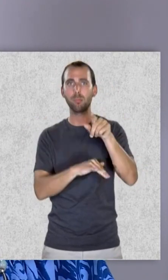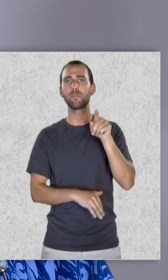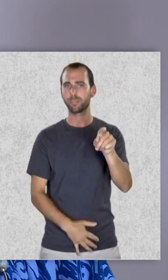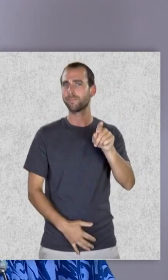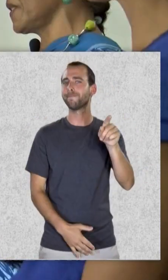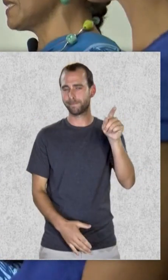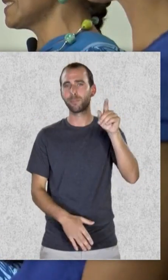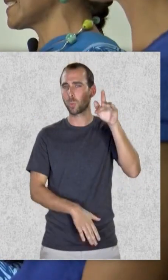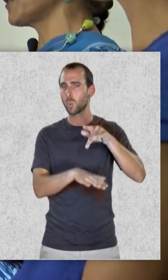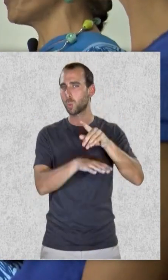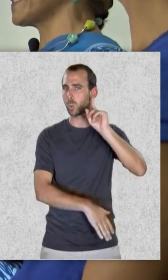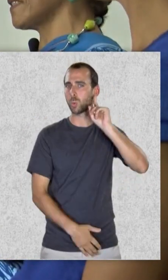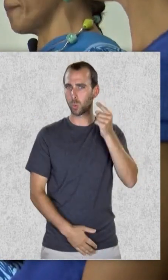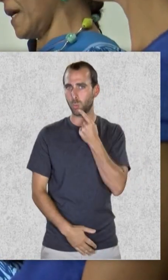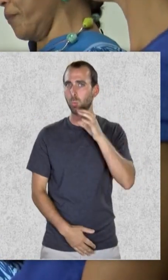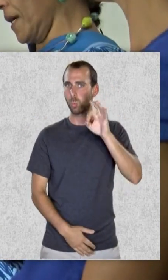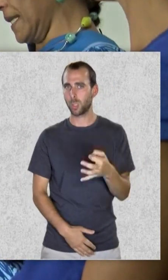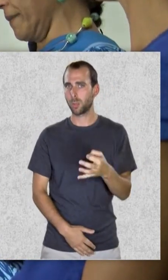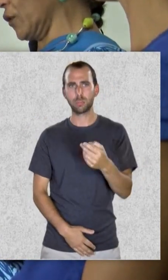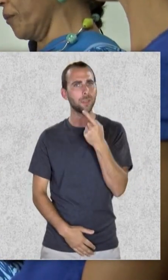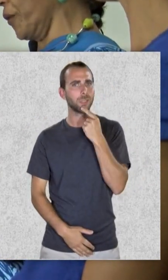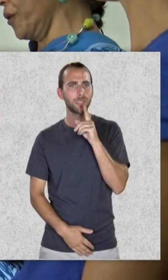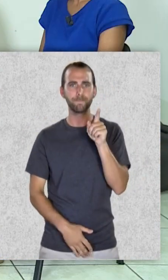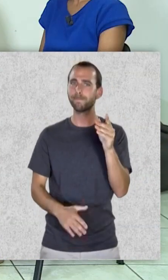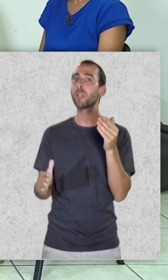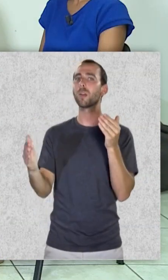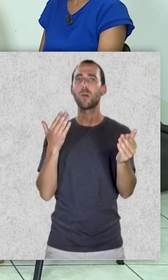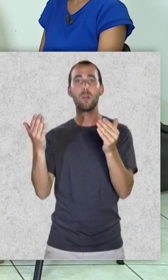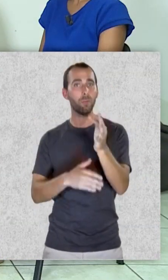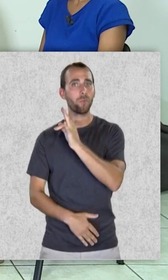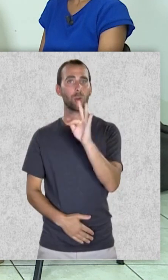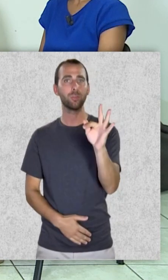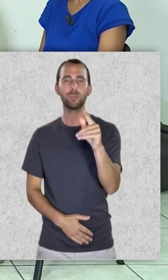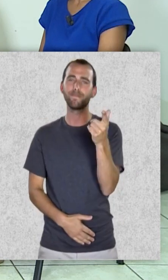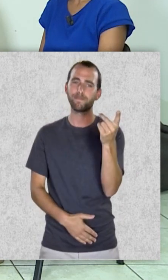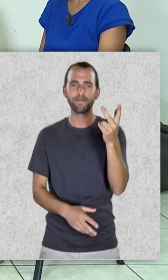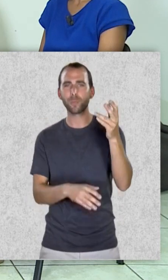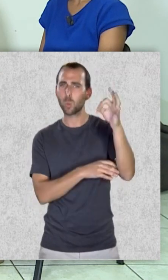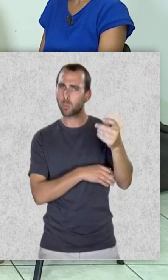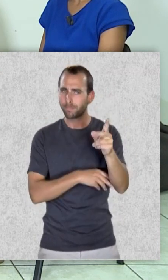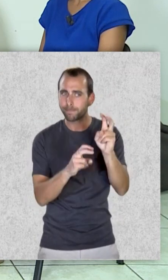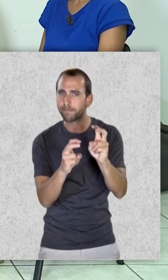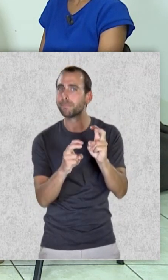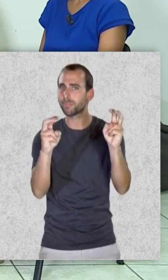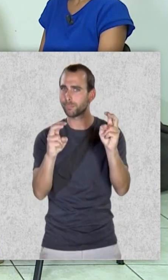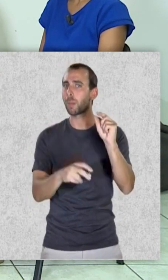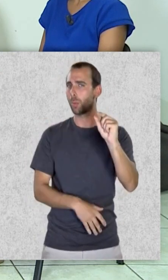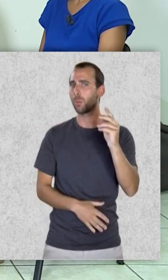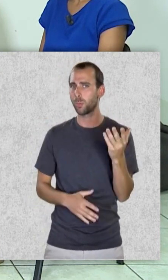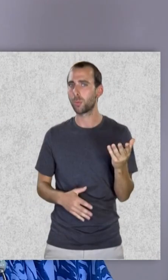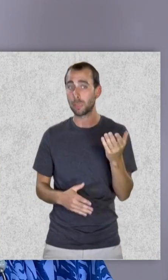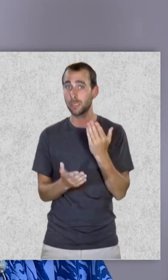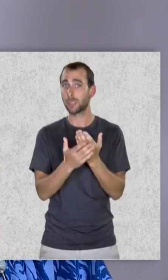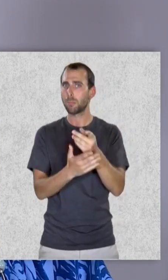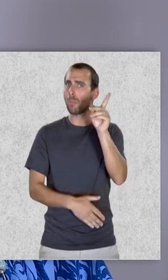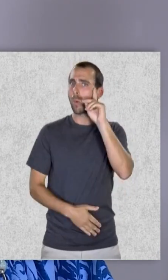de surdité, ce qui représente par rapport à la métropole un taux un petit peu plus élevé. Et ça s'explique